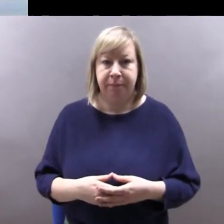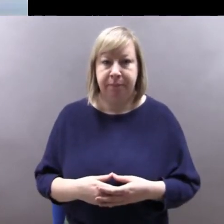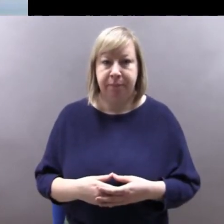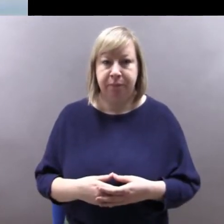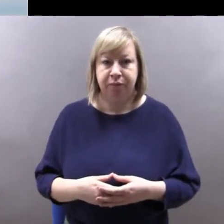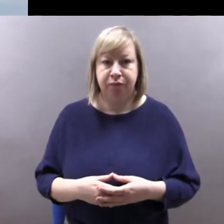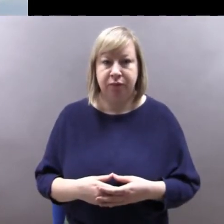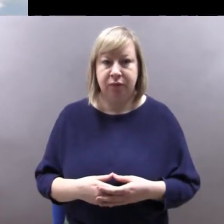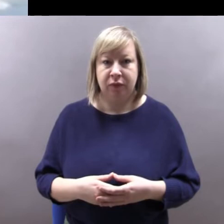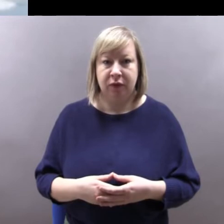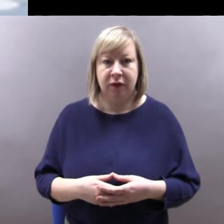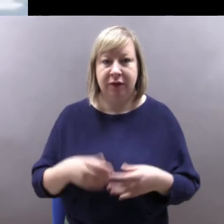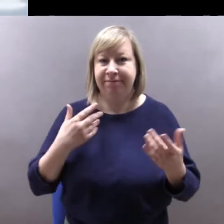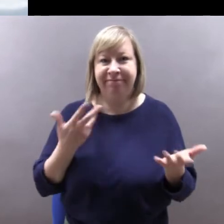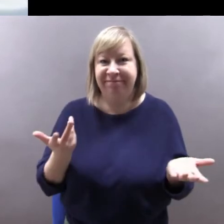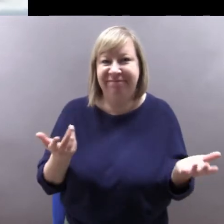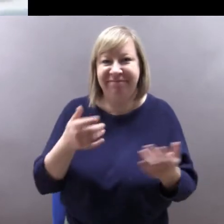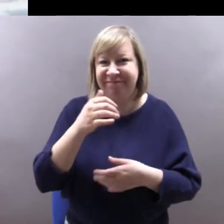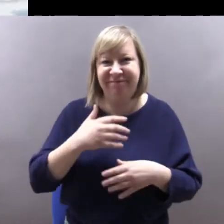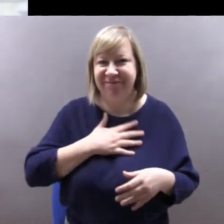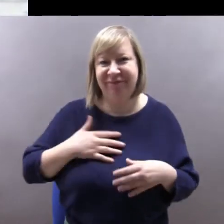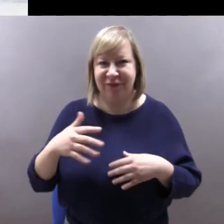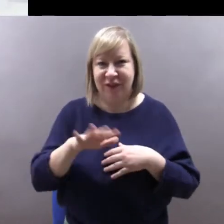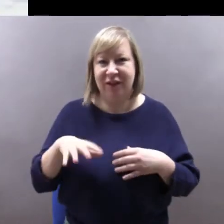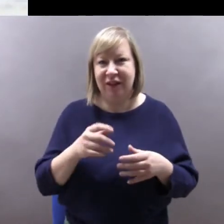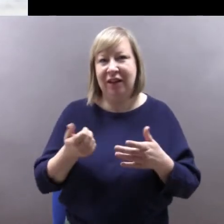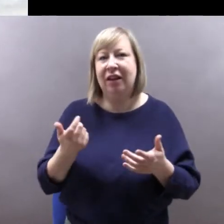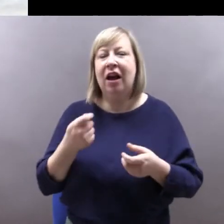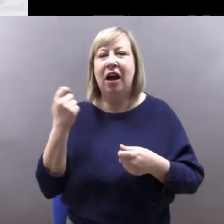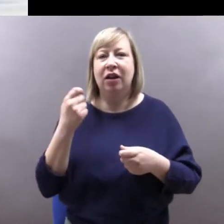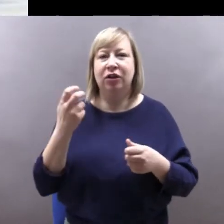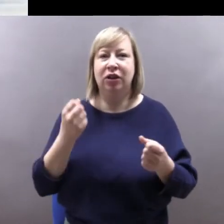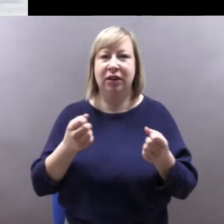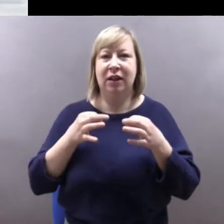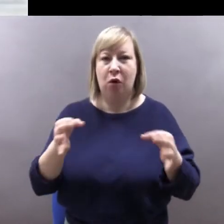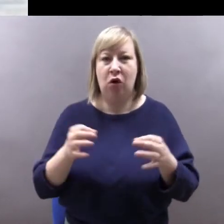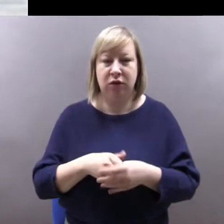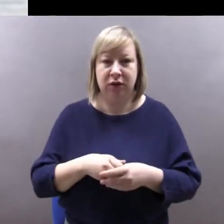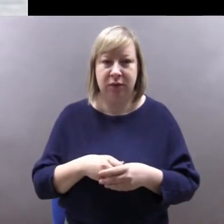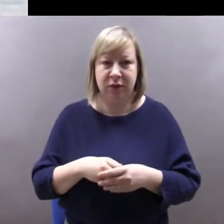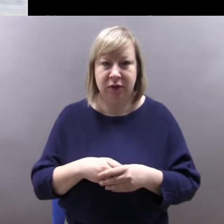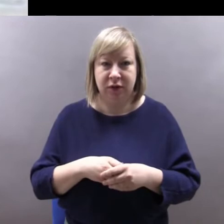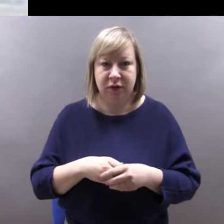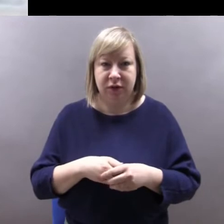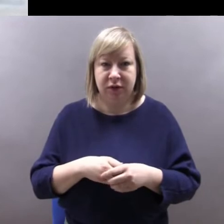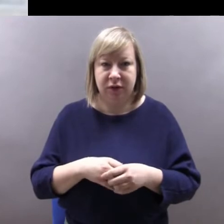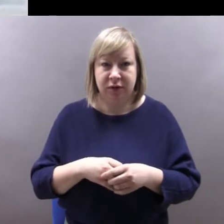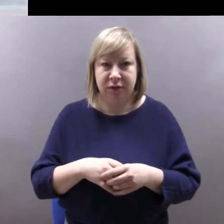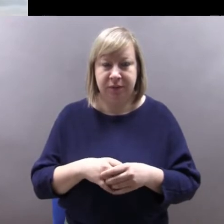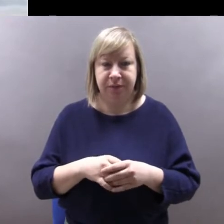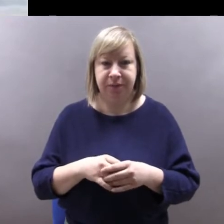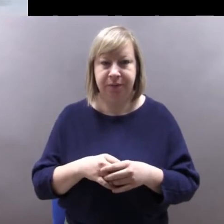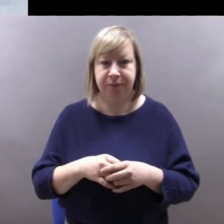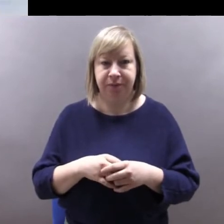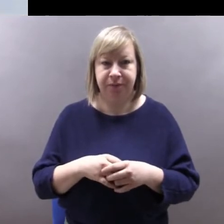Niestety albo stety jestem wrogiem przestrzeni publicznej. Jeżdżę właściwie tylko i wyłącznie samochodem, bo uważam, że